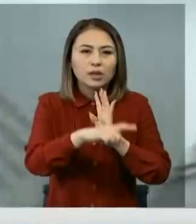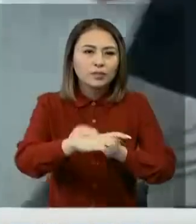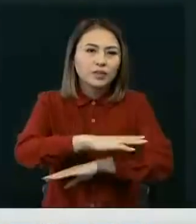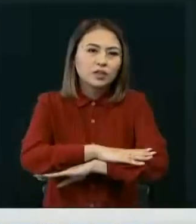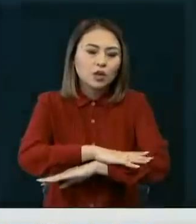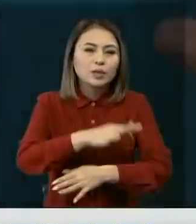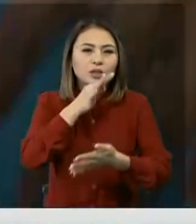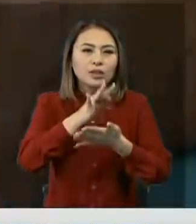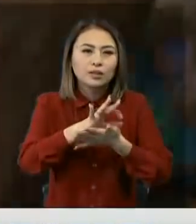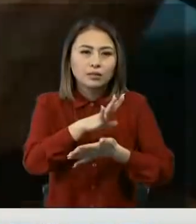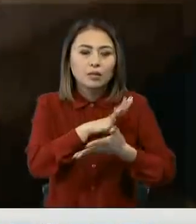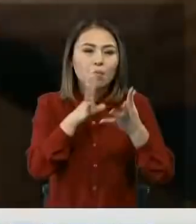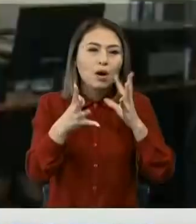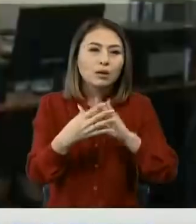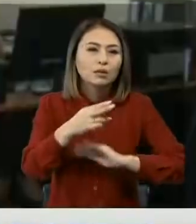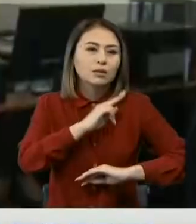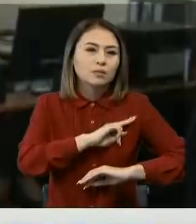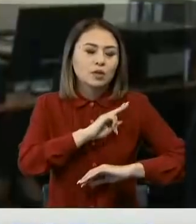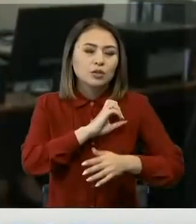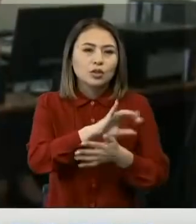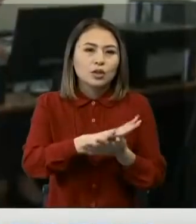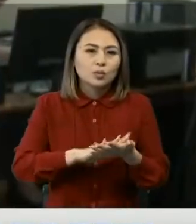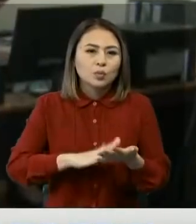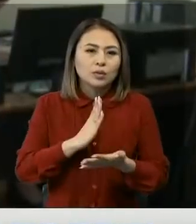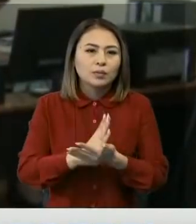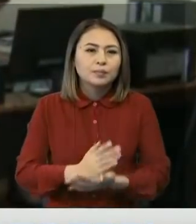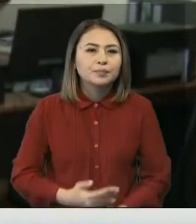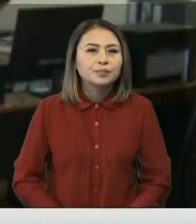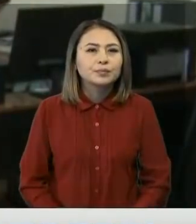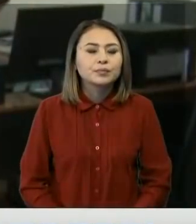тұлғаға тәртіптік жауапкершілік тартылған. Барлығы қызметін жалғастыруда.